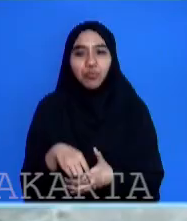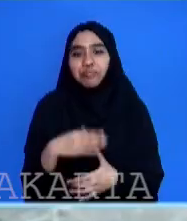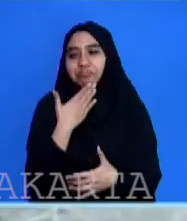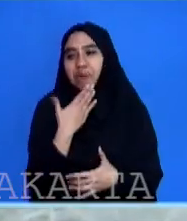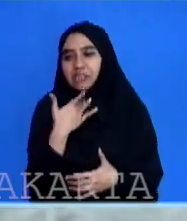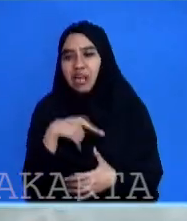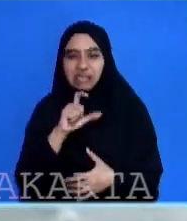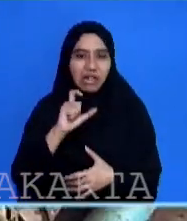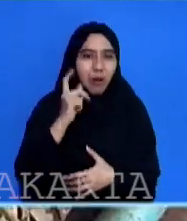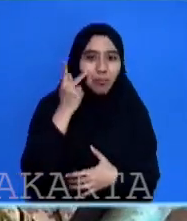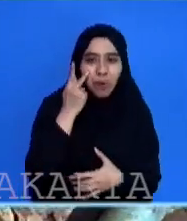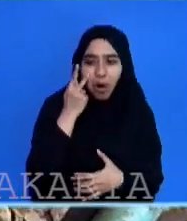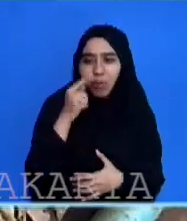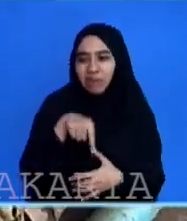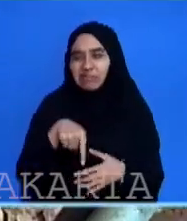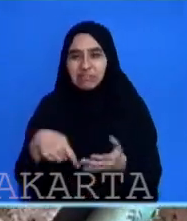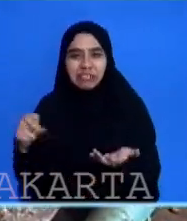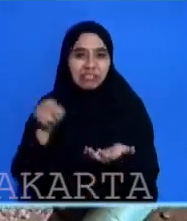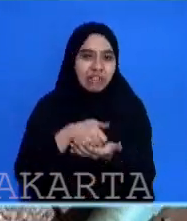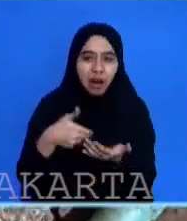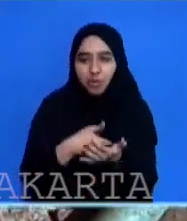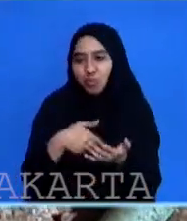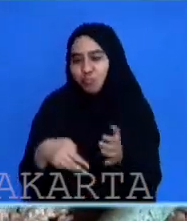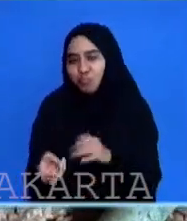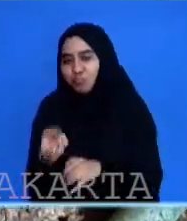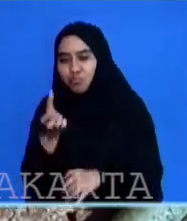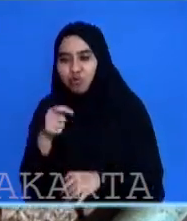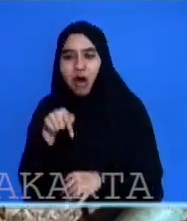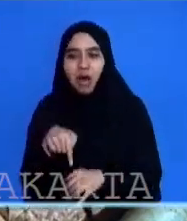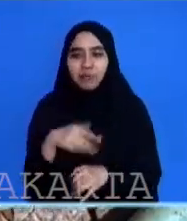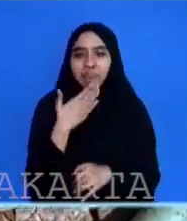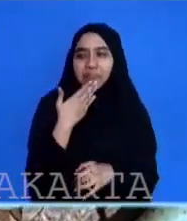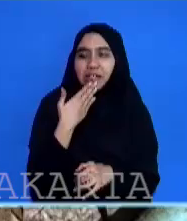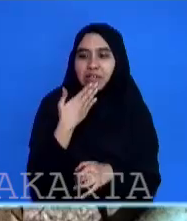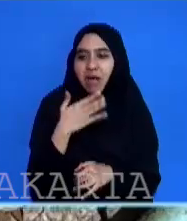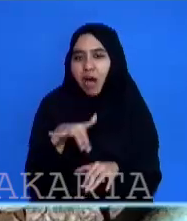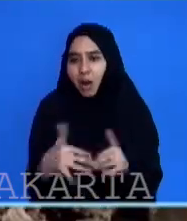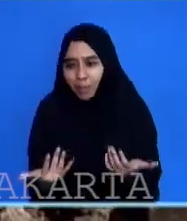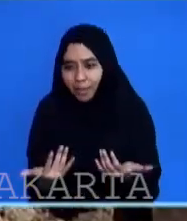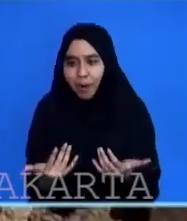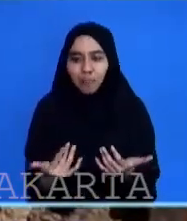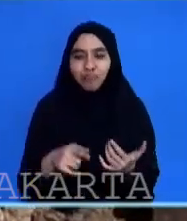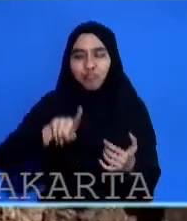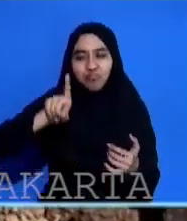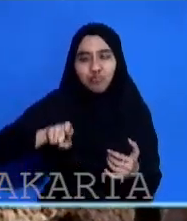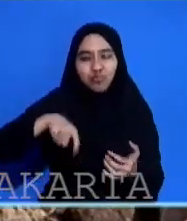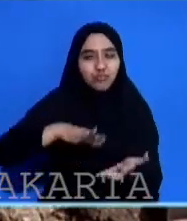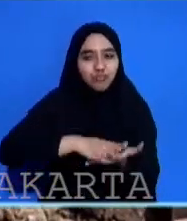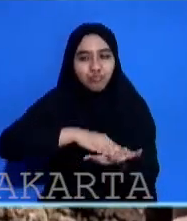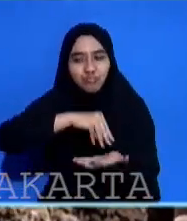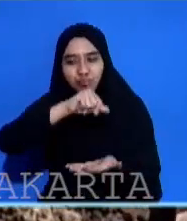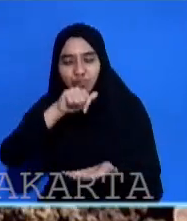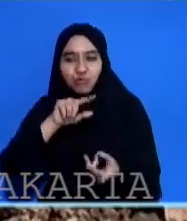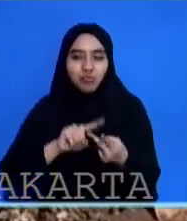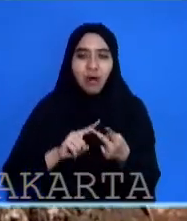pangriatan tumrap taneman jangan men kapang Gil Inang kahunatosakih peranganabunwi men